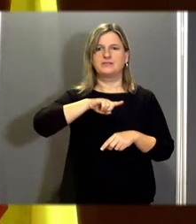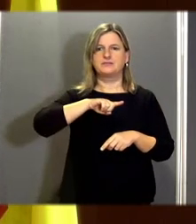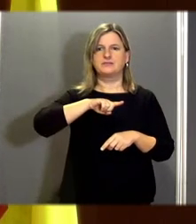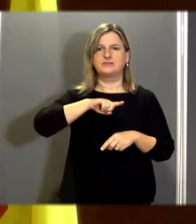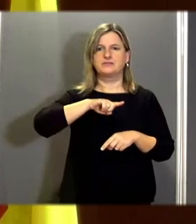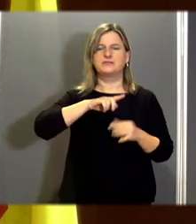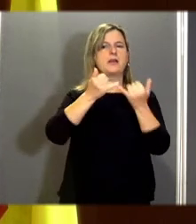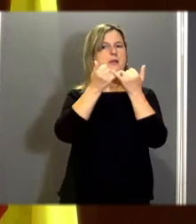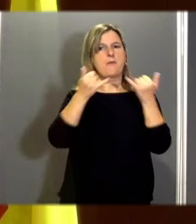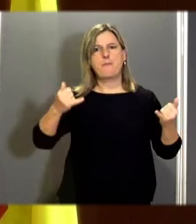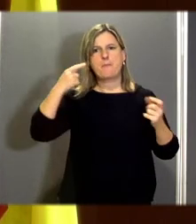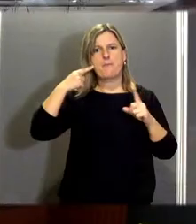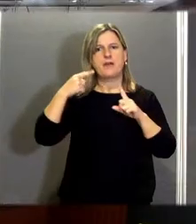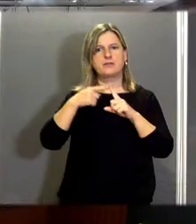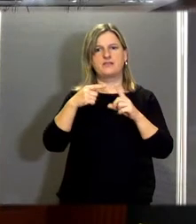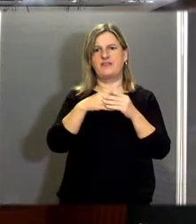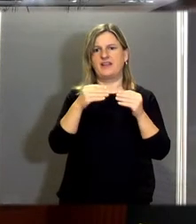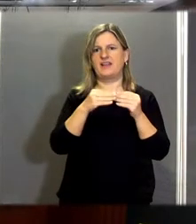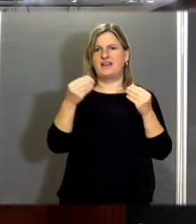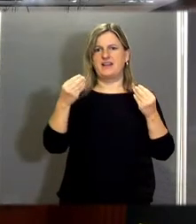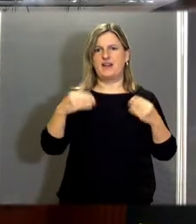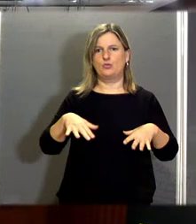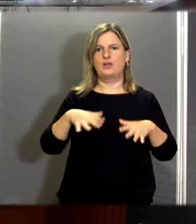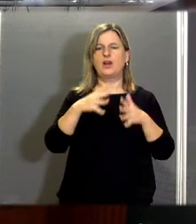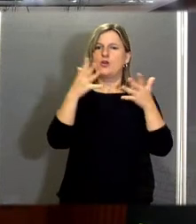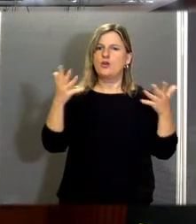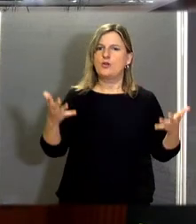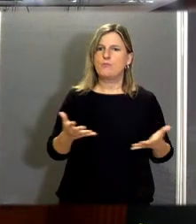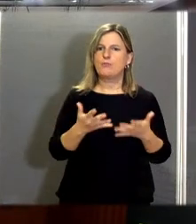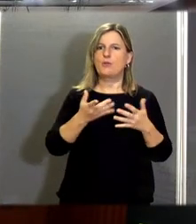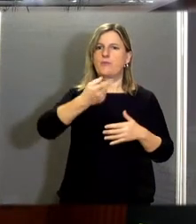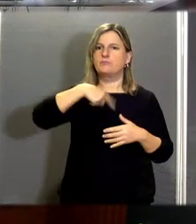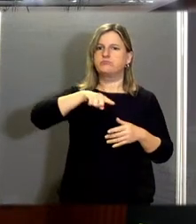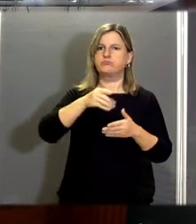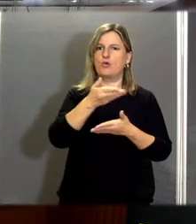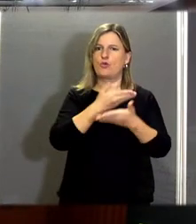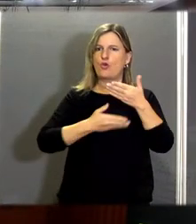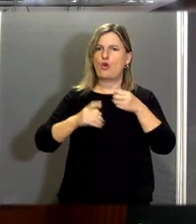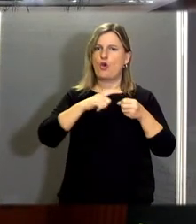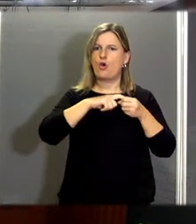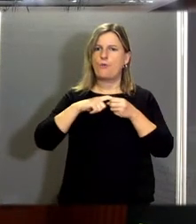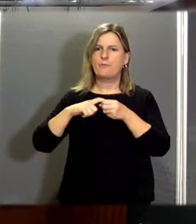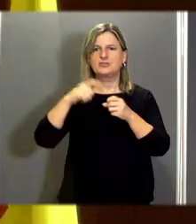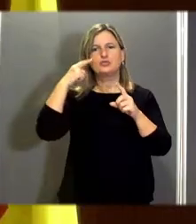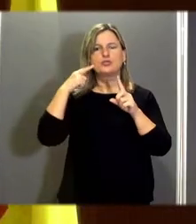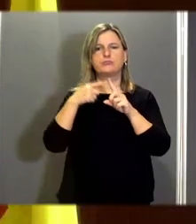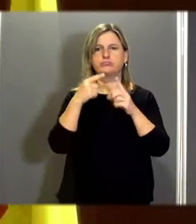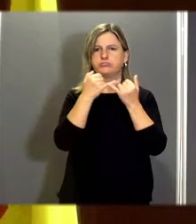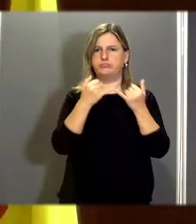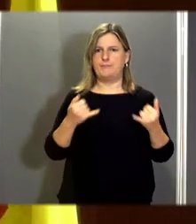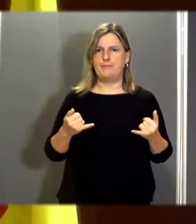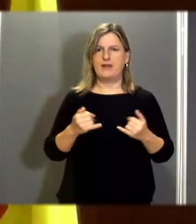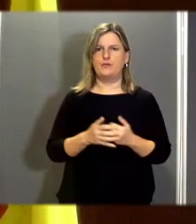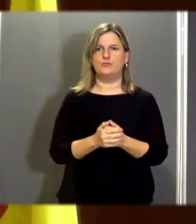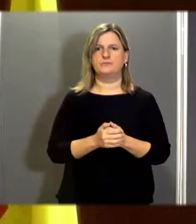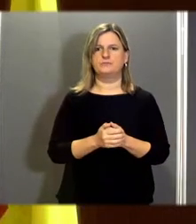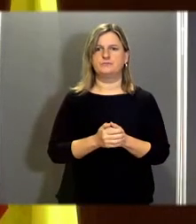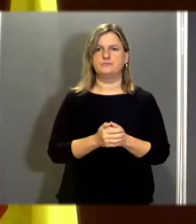via pacifista i neutral, promovent els seus actius en cooperació i en pacificació,